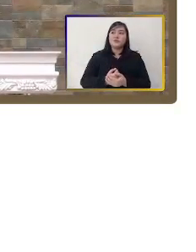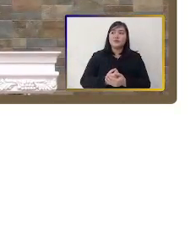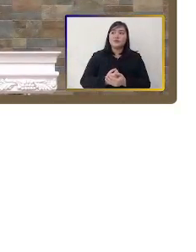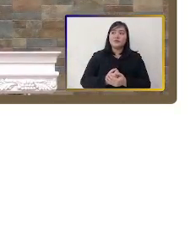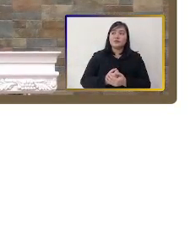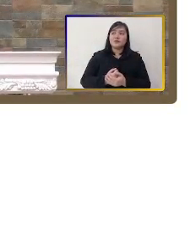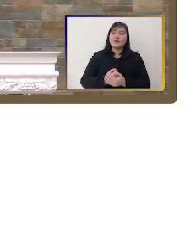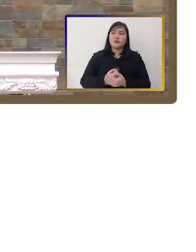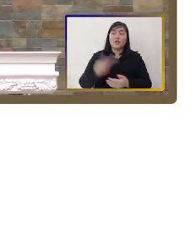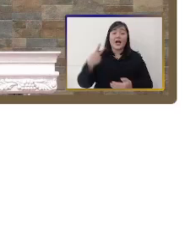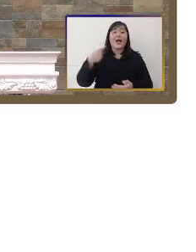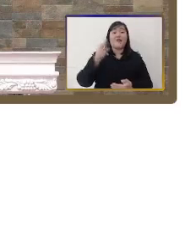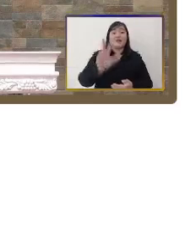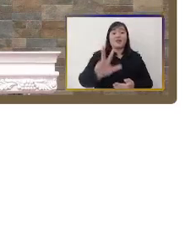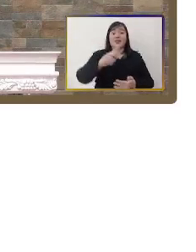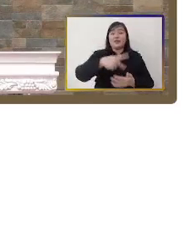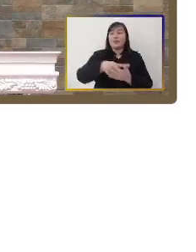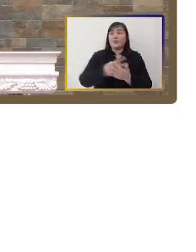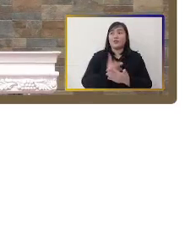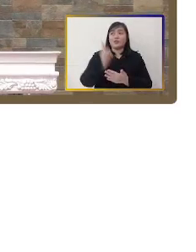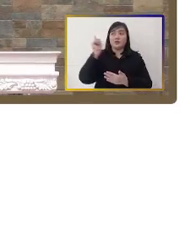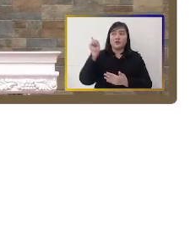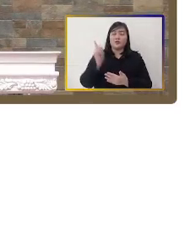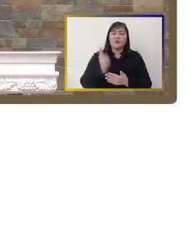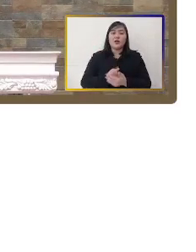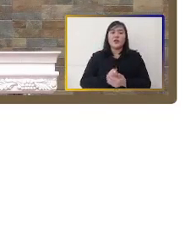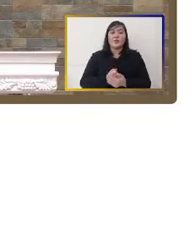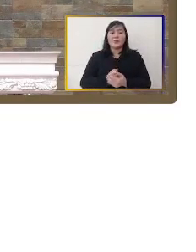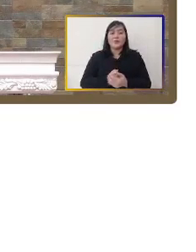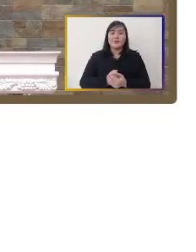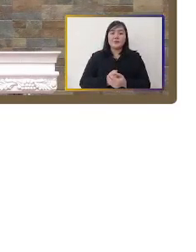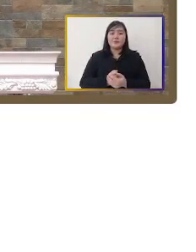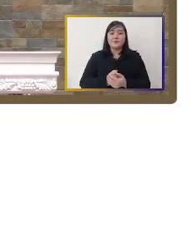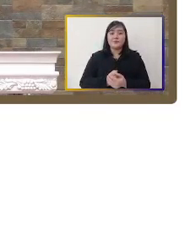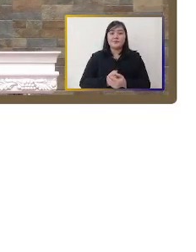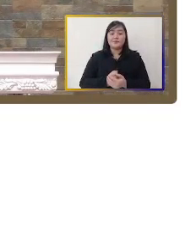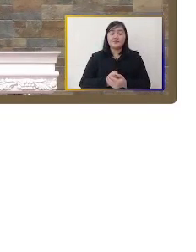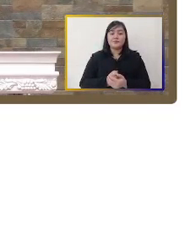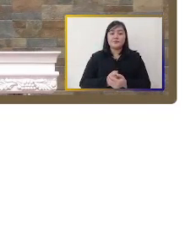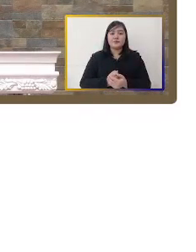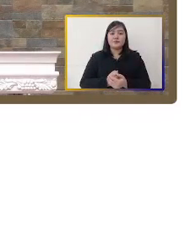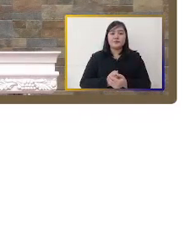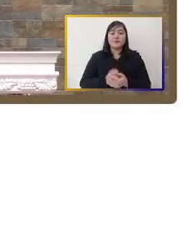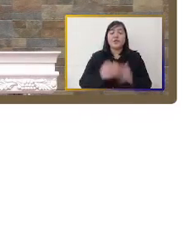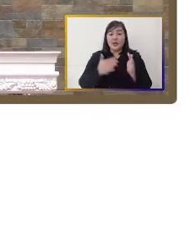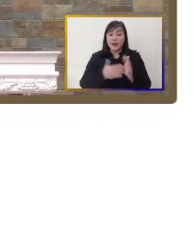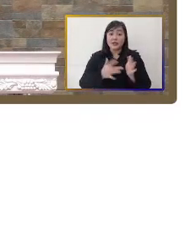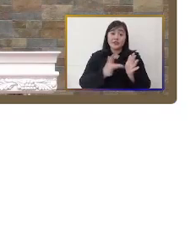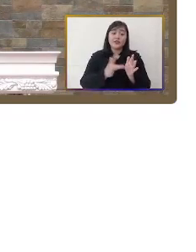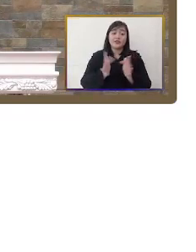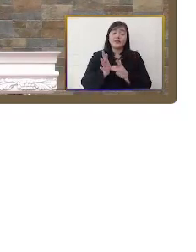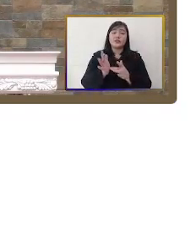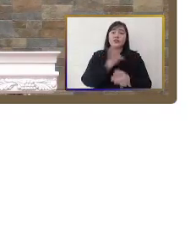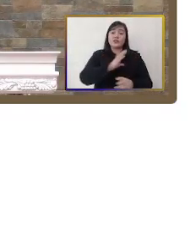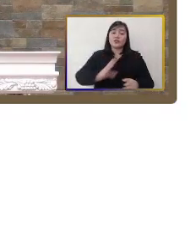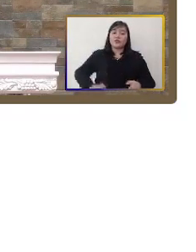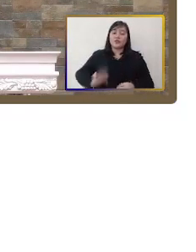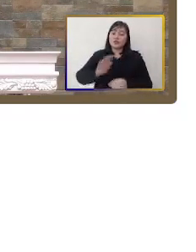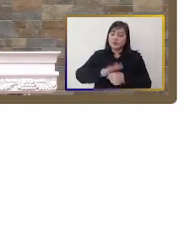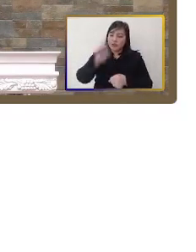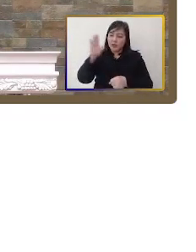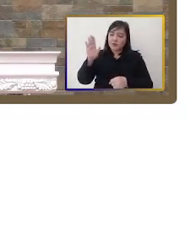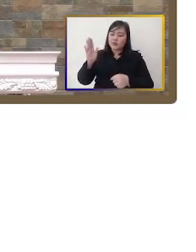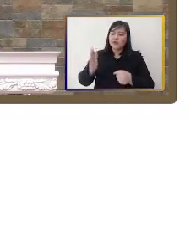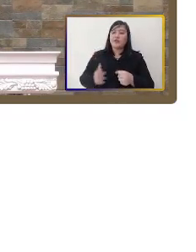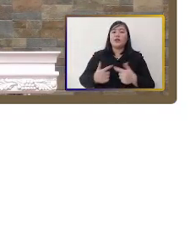may statement na, and the gates of hell shall not prevail against it, dapat sa tatlo na yan, present yung